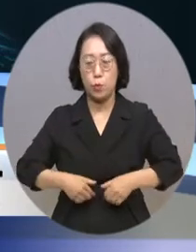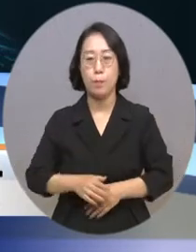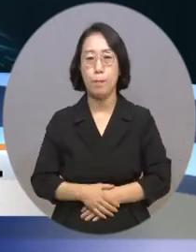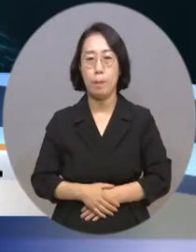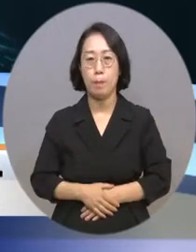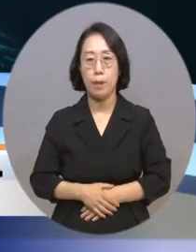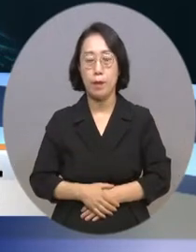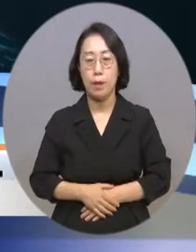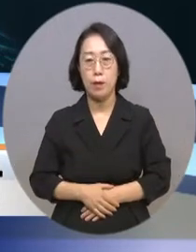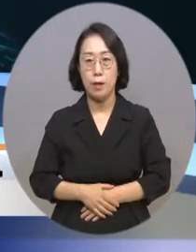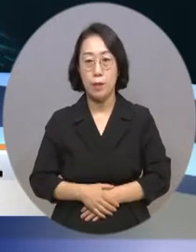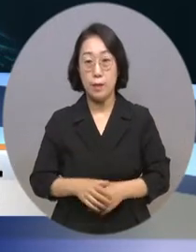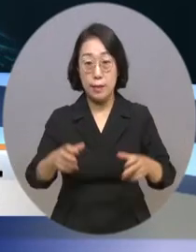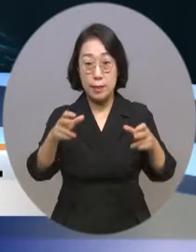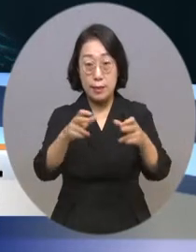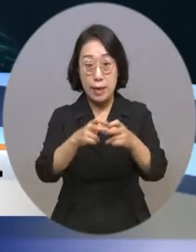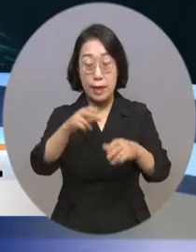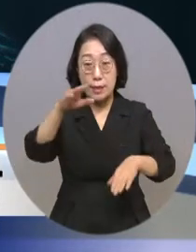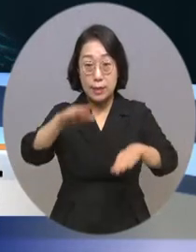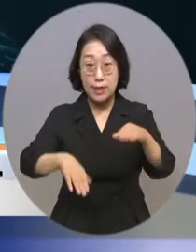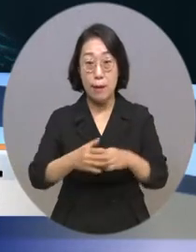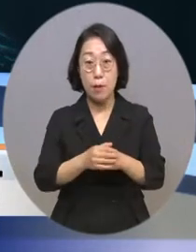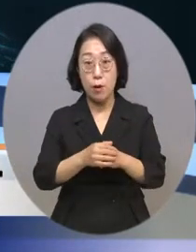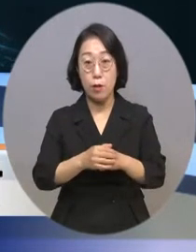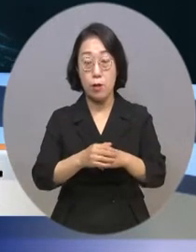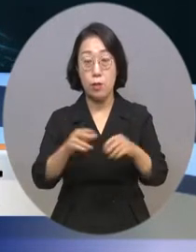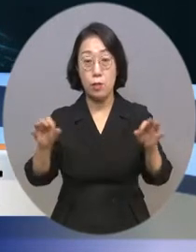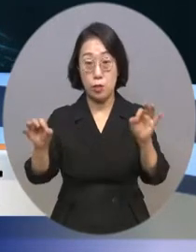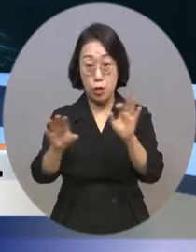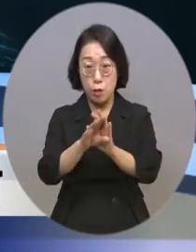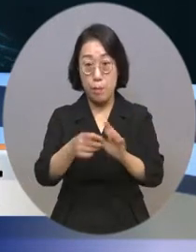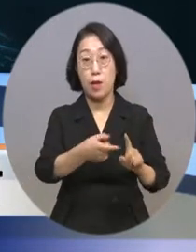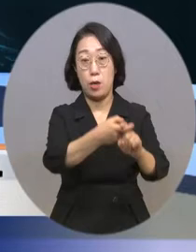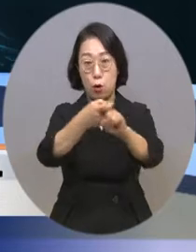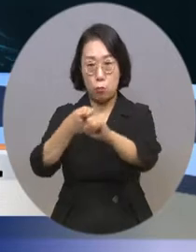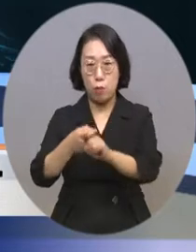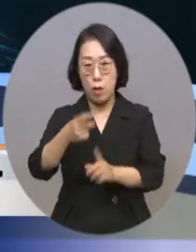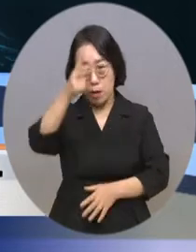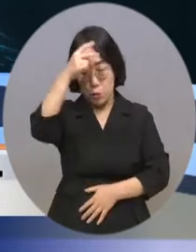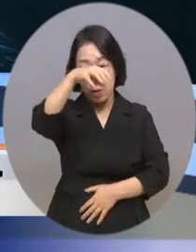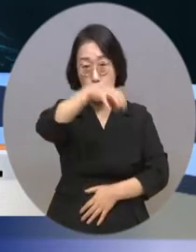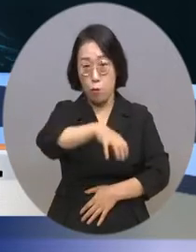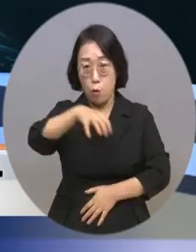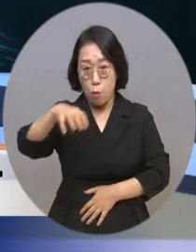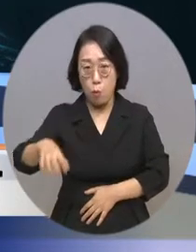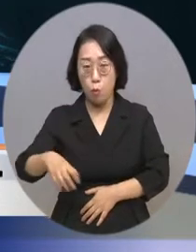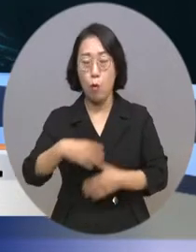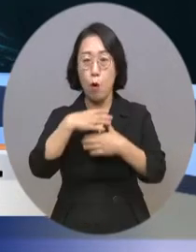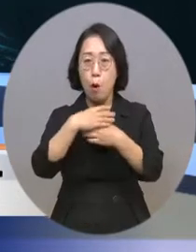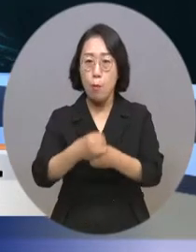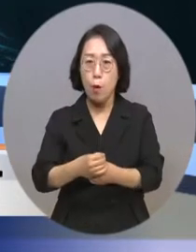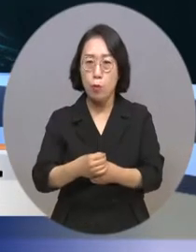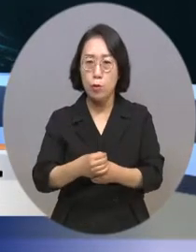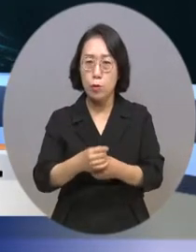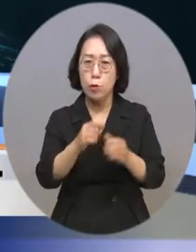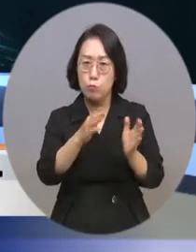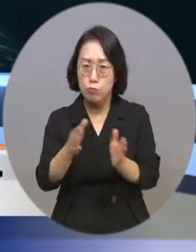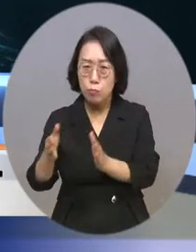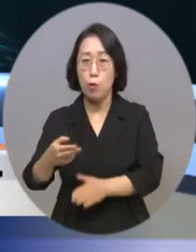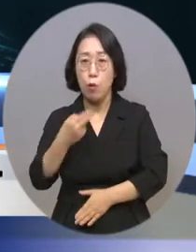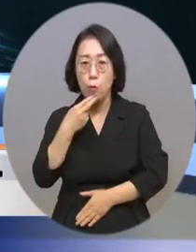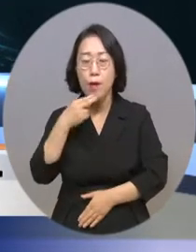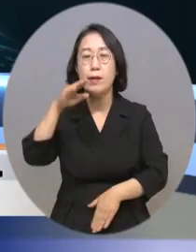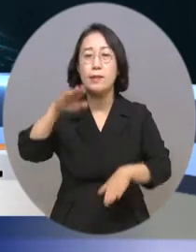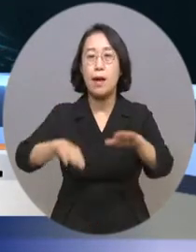전국장애인차별철폐연대 가 서울경찰 첨 관할 경찰서 들이 편의 시설을 설치하지 않은 것에 대해 차별 이라는